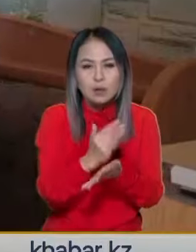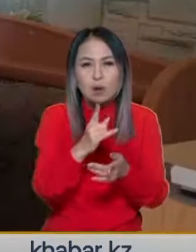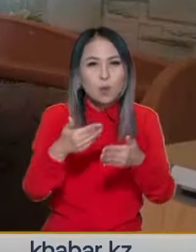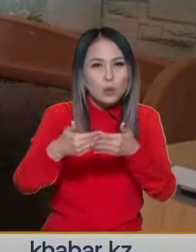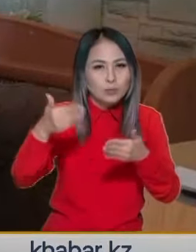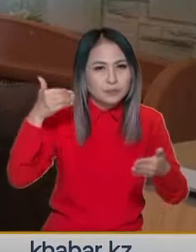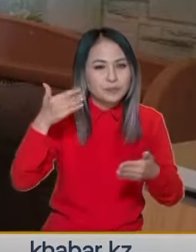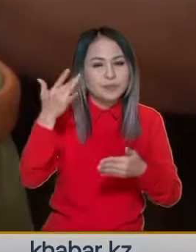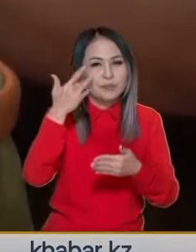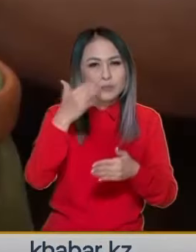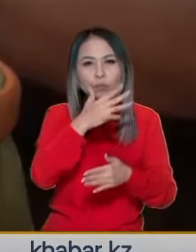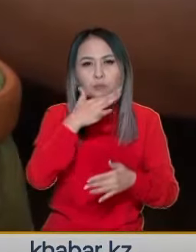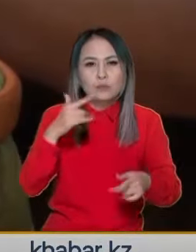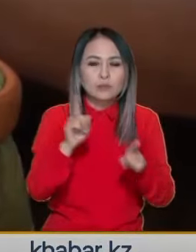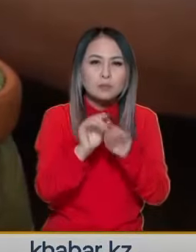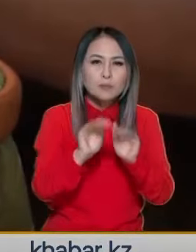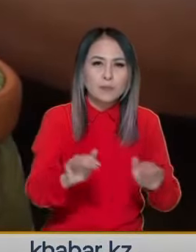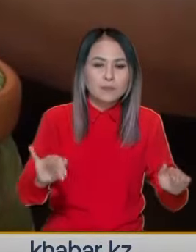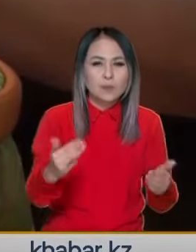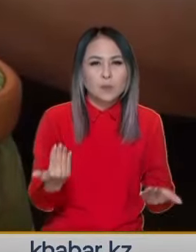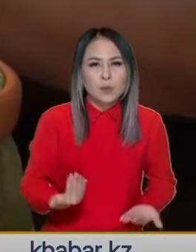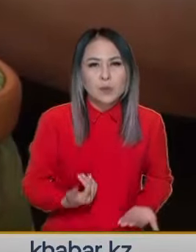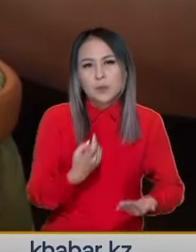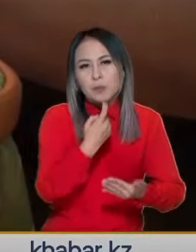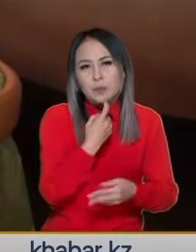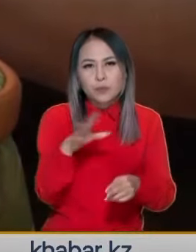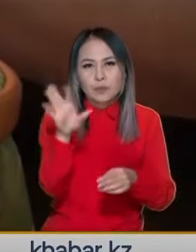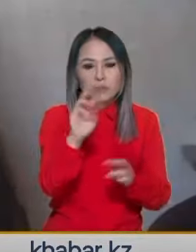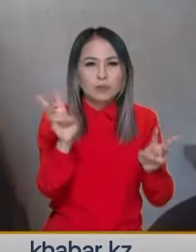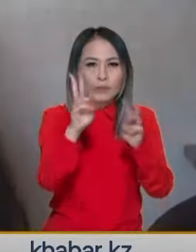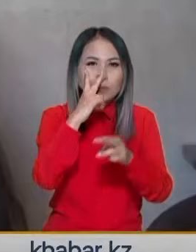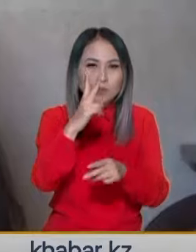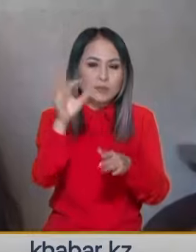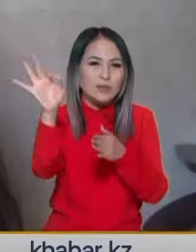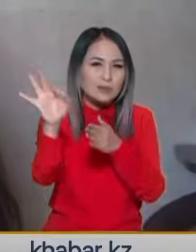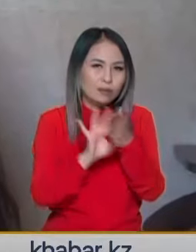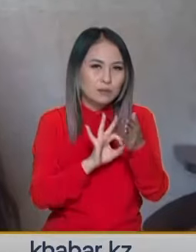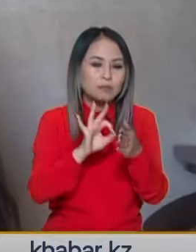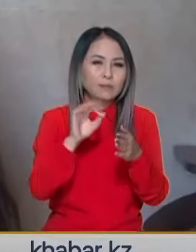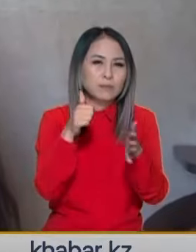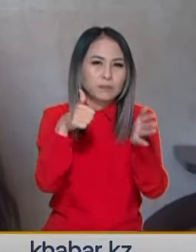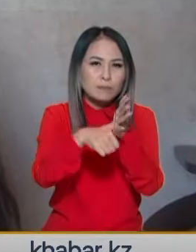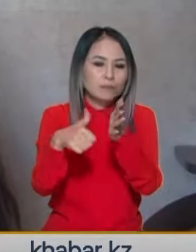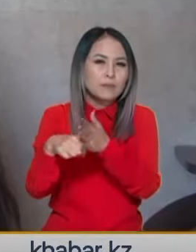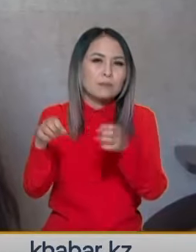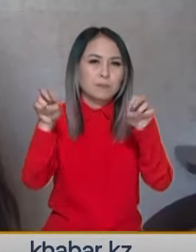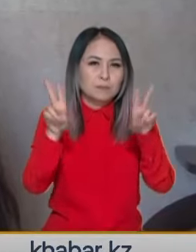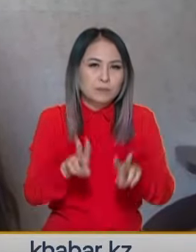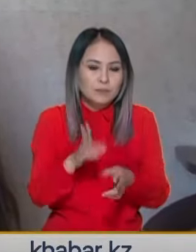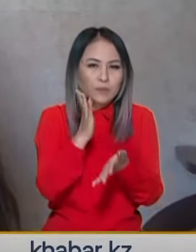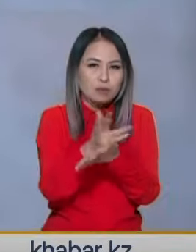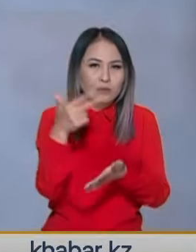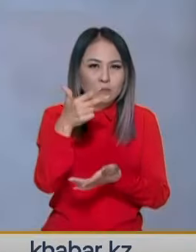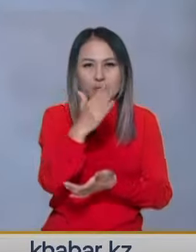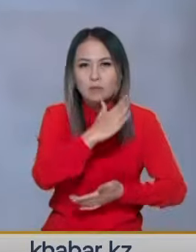үшін төтеншеліктер көп балалы және аз қамтылған отбасылар тұрып жатқан үйлерге түтін шыққанда дабыл қағатын қондырғылар орнатып жатыр. Жоспар бойынша